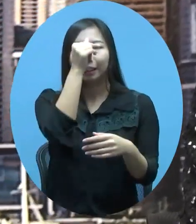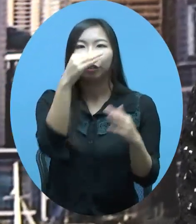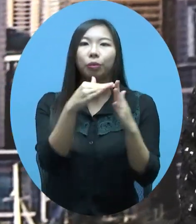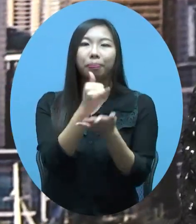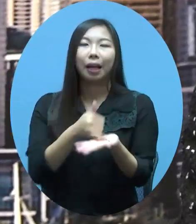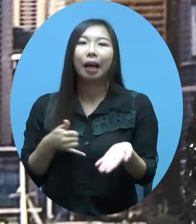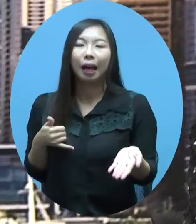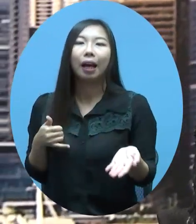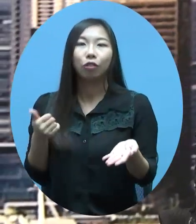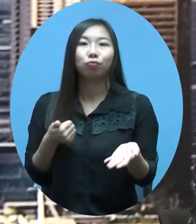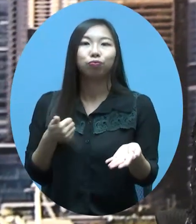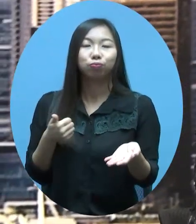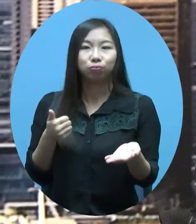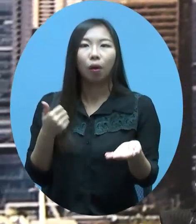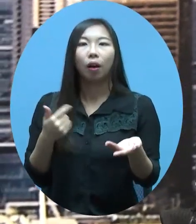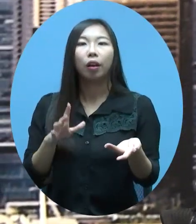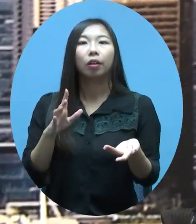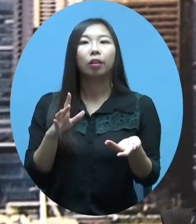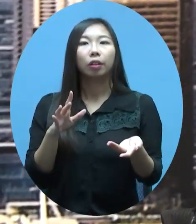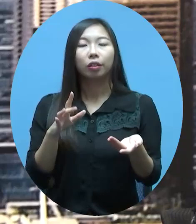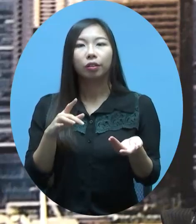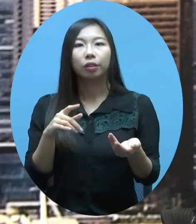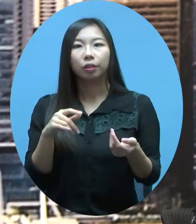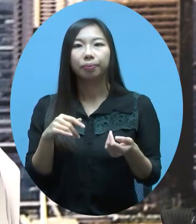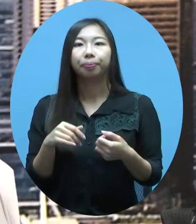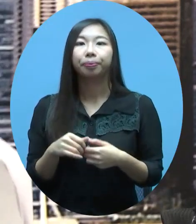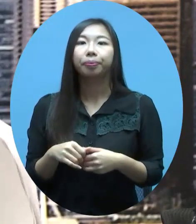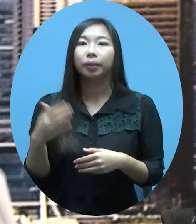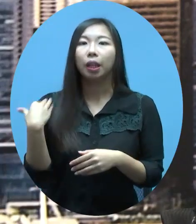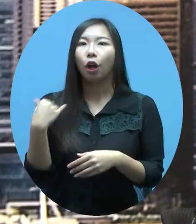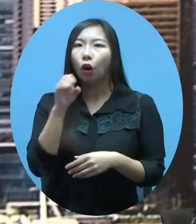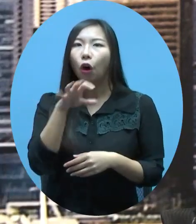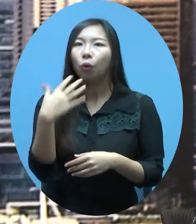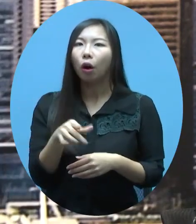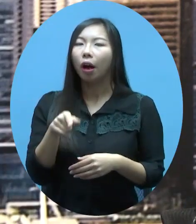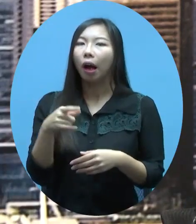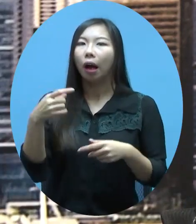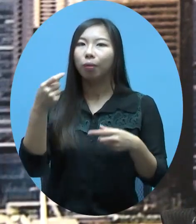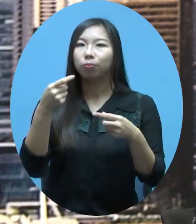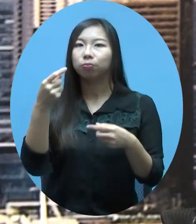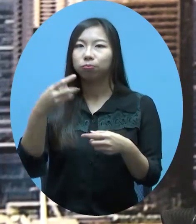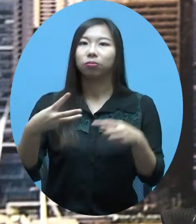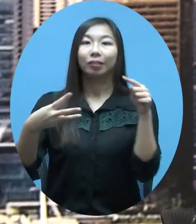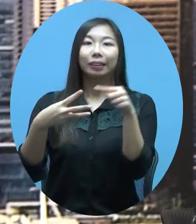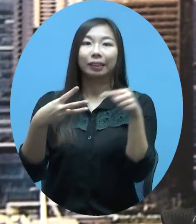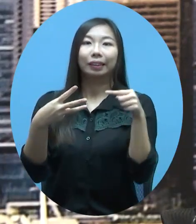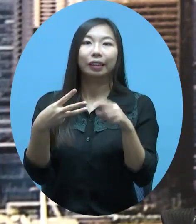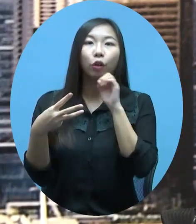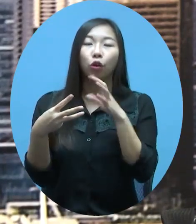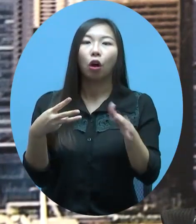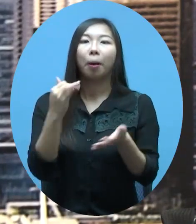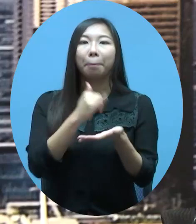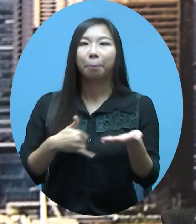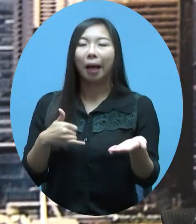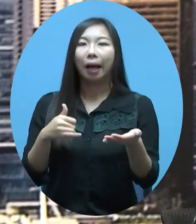前都有提過，即係我哋出院嗰、那個即係條件咧，其實都有三個。咁真係